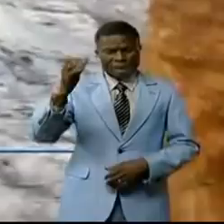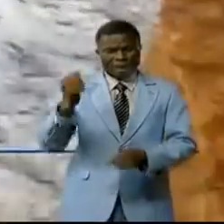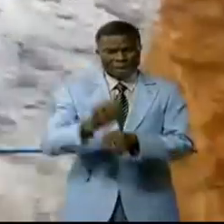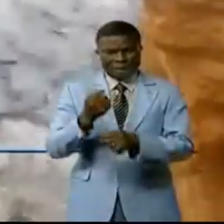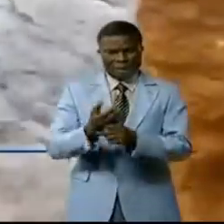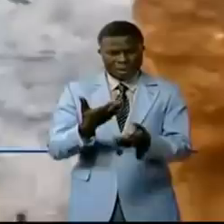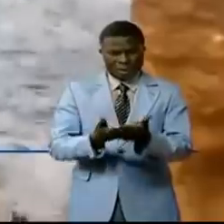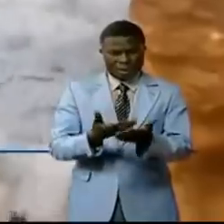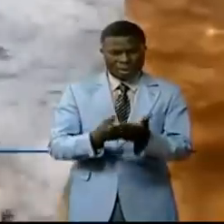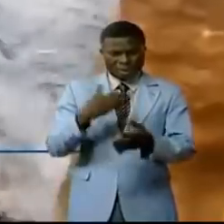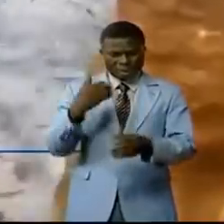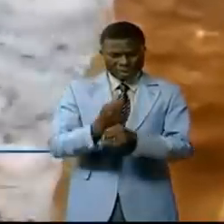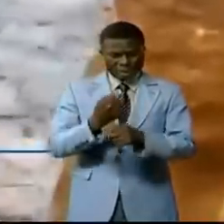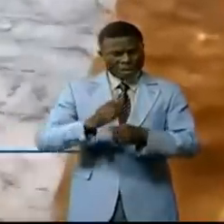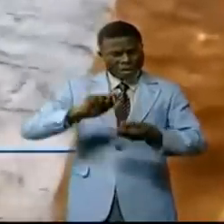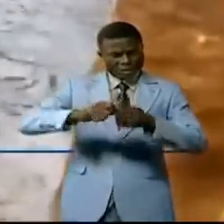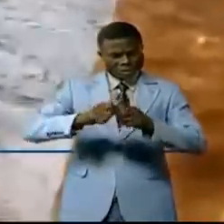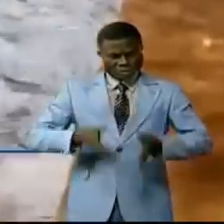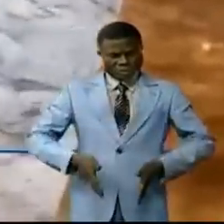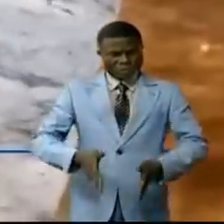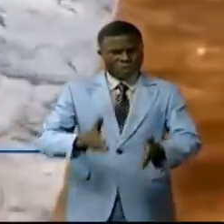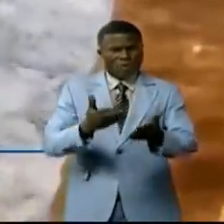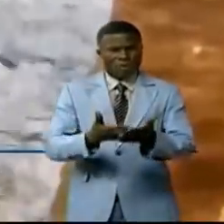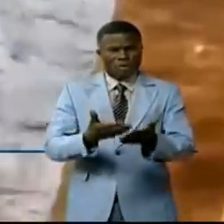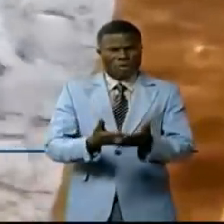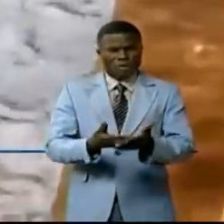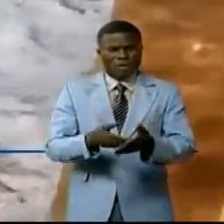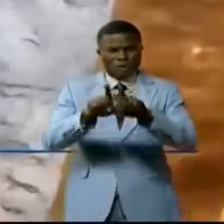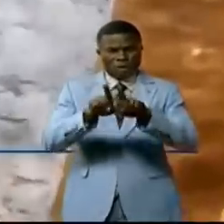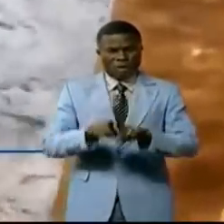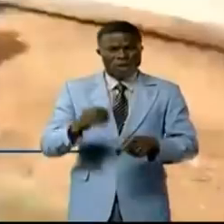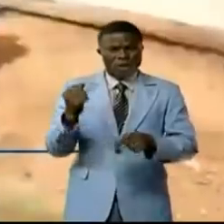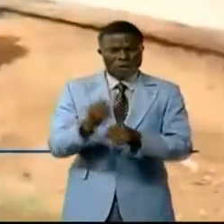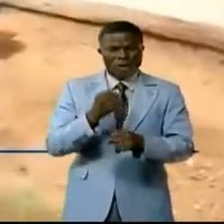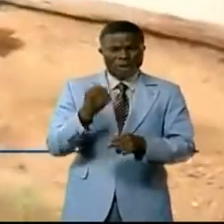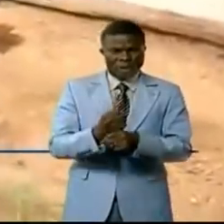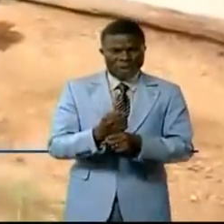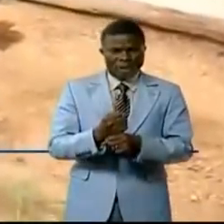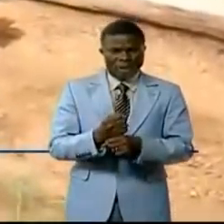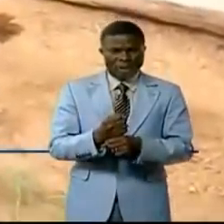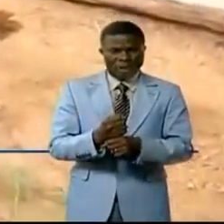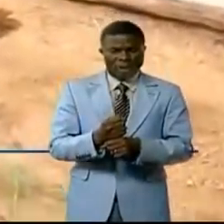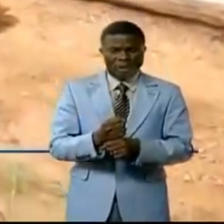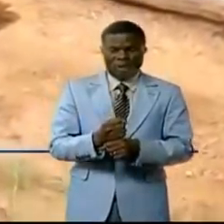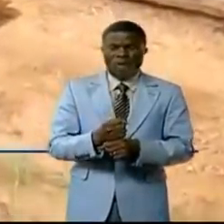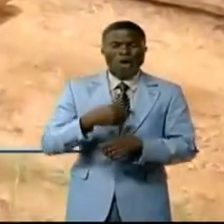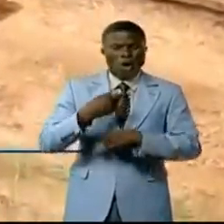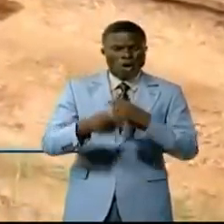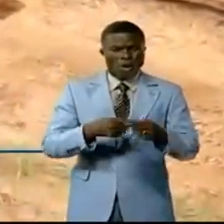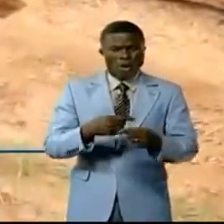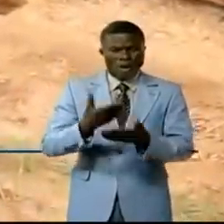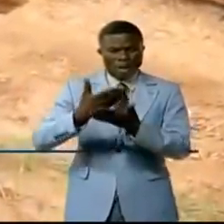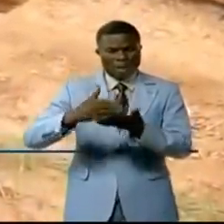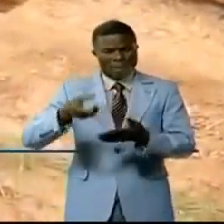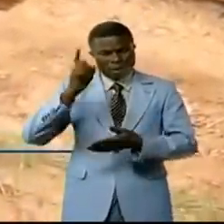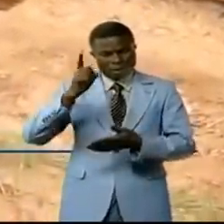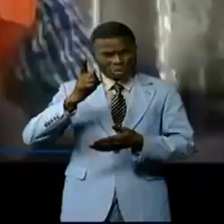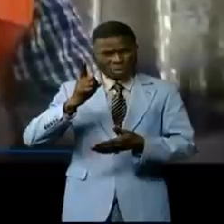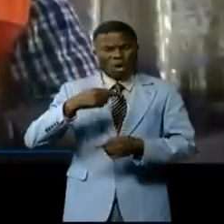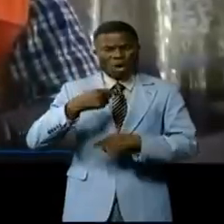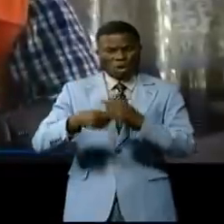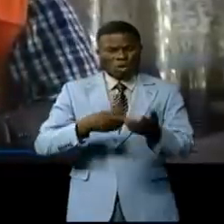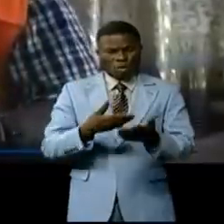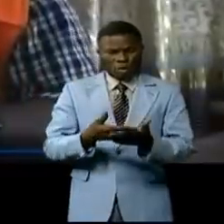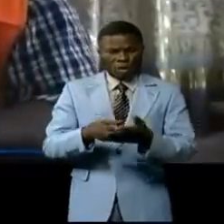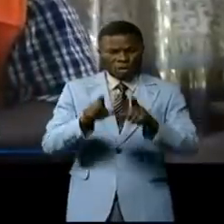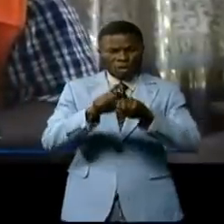les travaux d'entretien sur cet axe. Et ces travaux, c'est deux phases. Il y a la première phase des ouvrages d'art